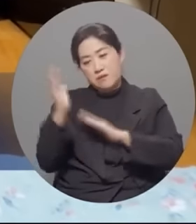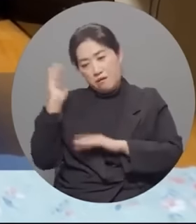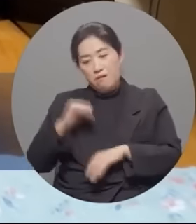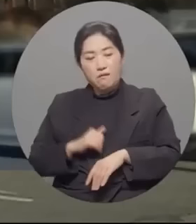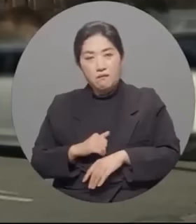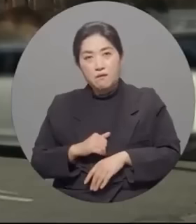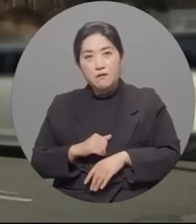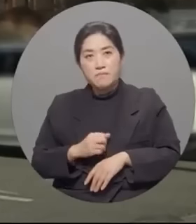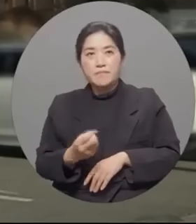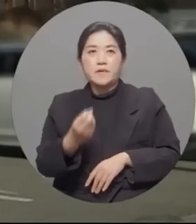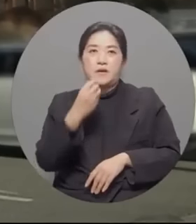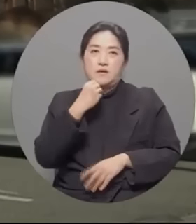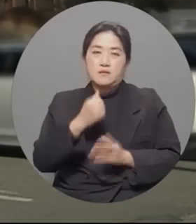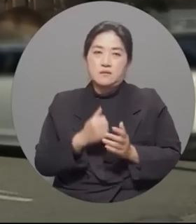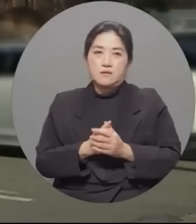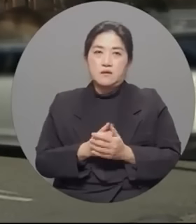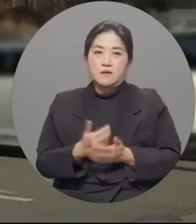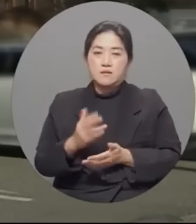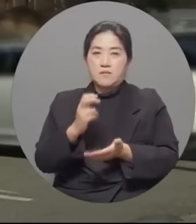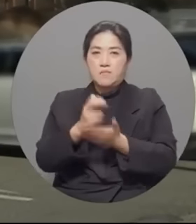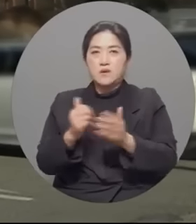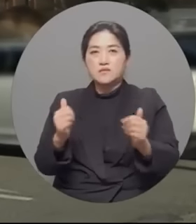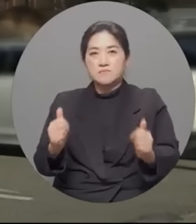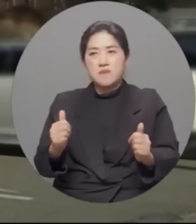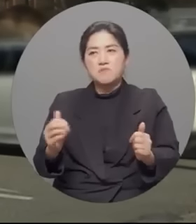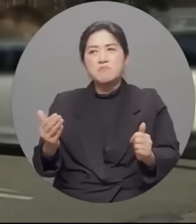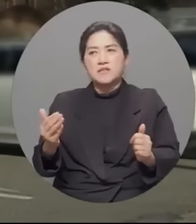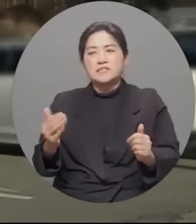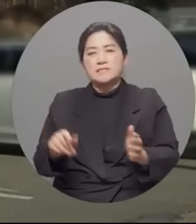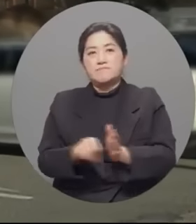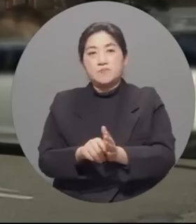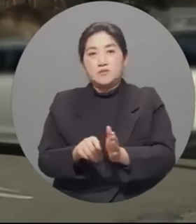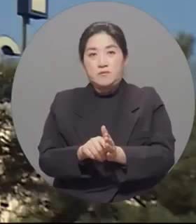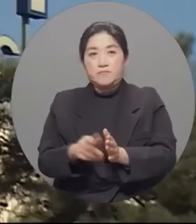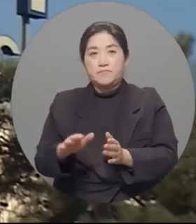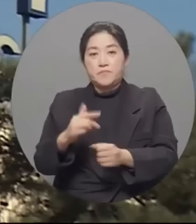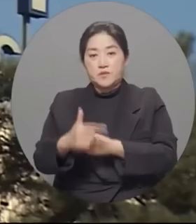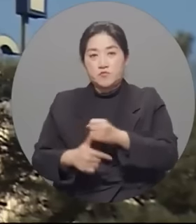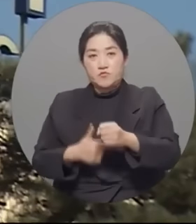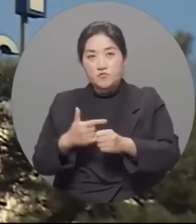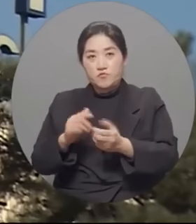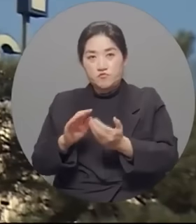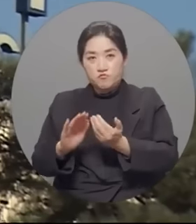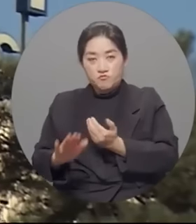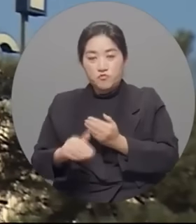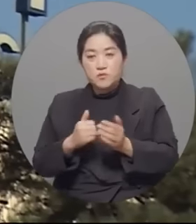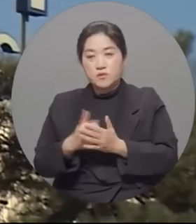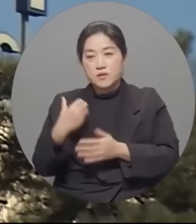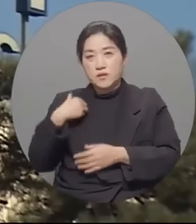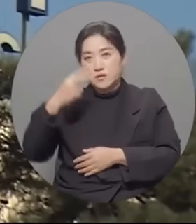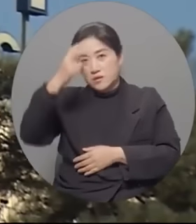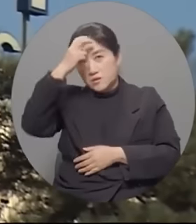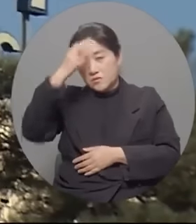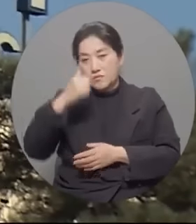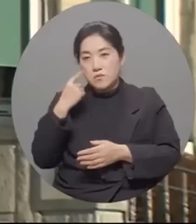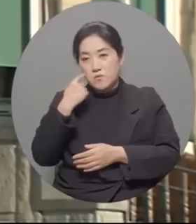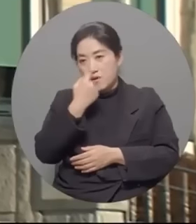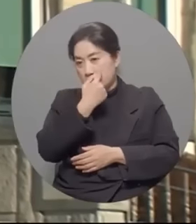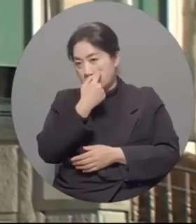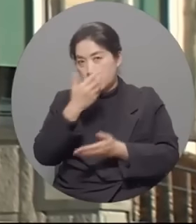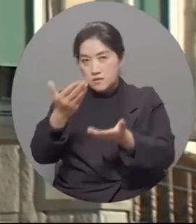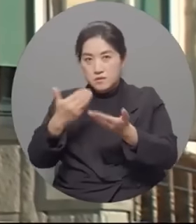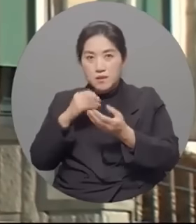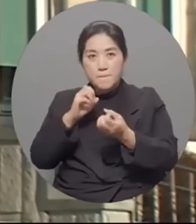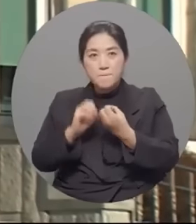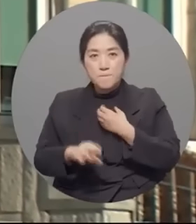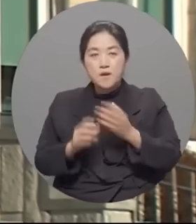돼요. 그래도 법의 심판을 받게 될 거라고 믿었지만 6년이 지난 뒤 담당 경찰서에서 확인해 돌아온